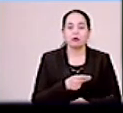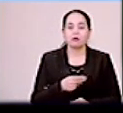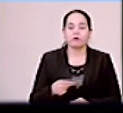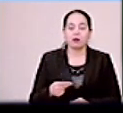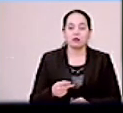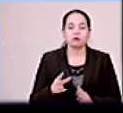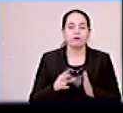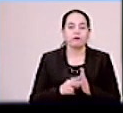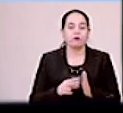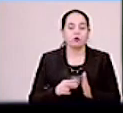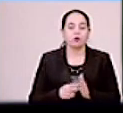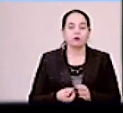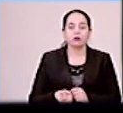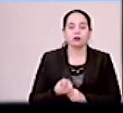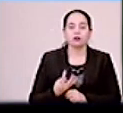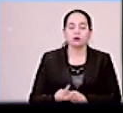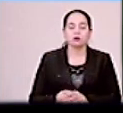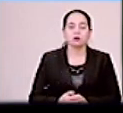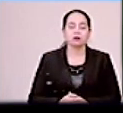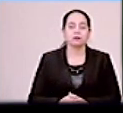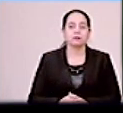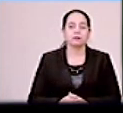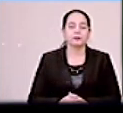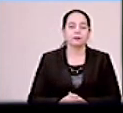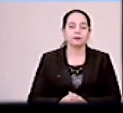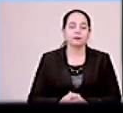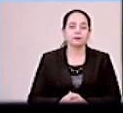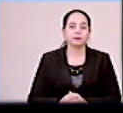равняется 8 четырнадцатых.